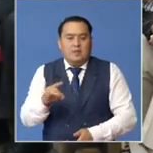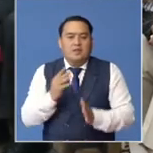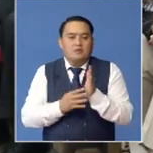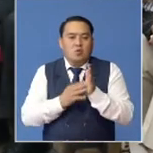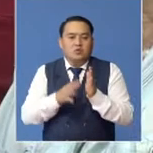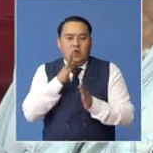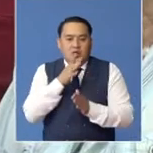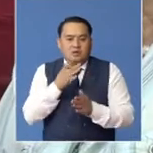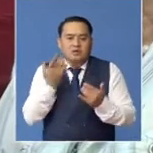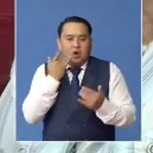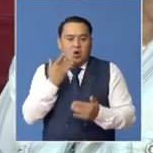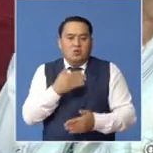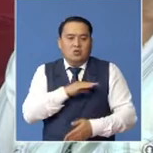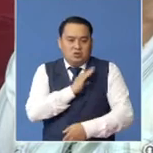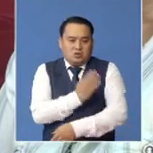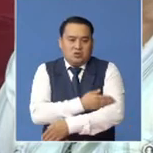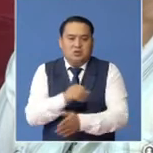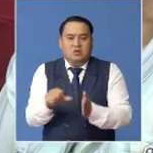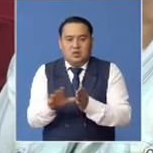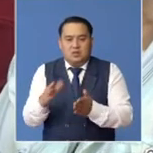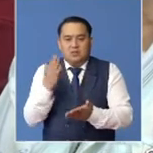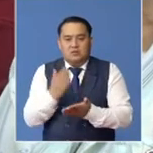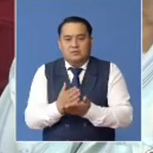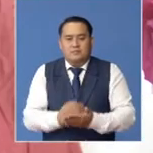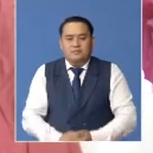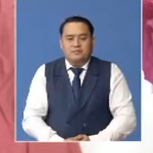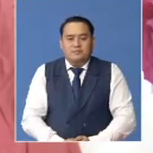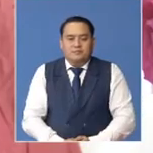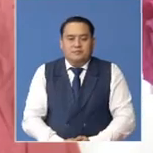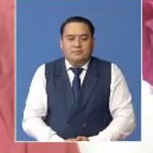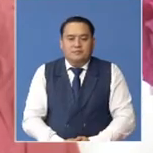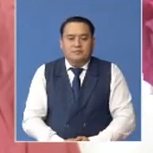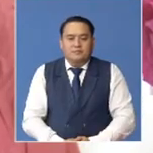90, она полна жизненных сил и энергии.